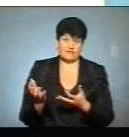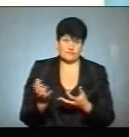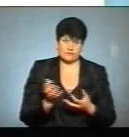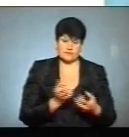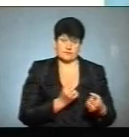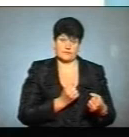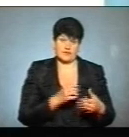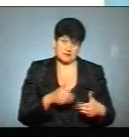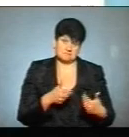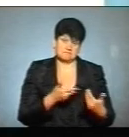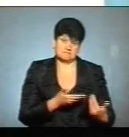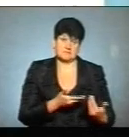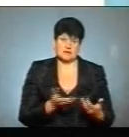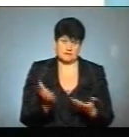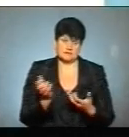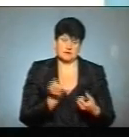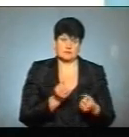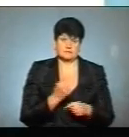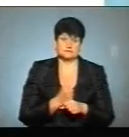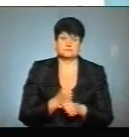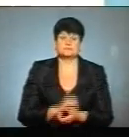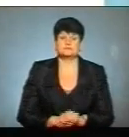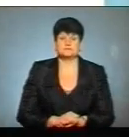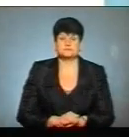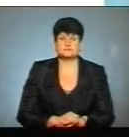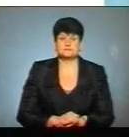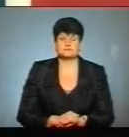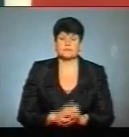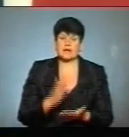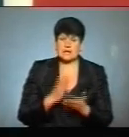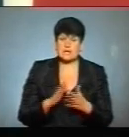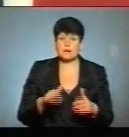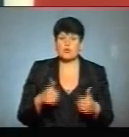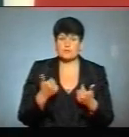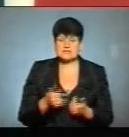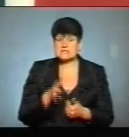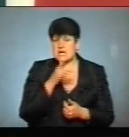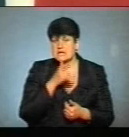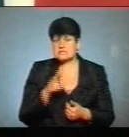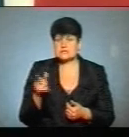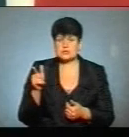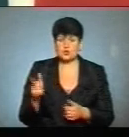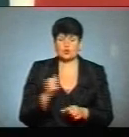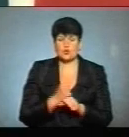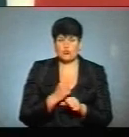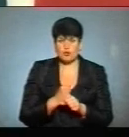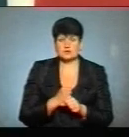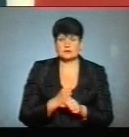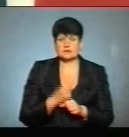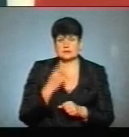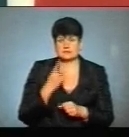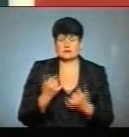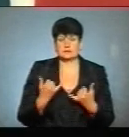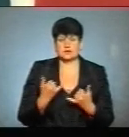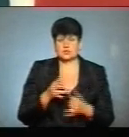все-таки запропонувати залишитись на робочому місці. Чи є пропозиції сезонної роботи, враховуючи теперішній